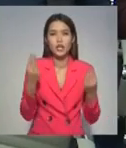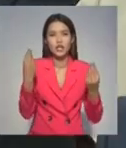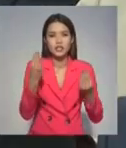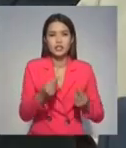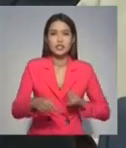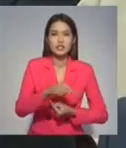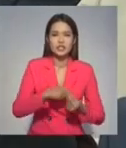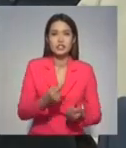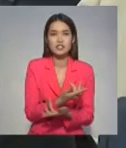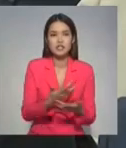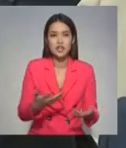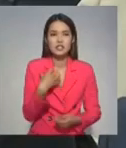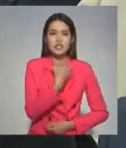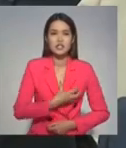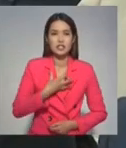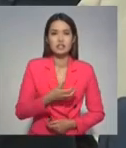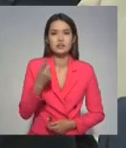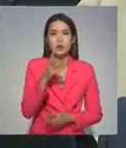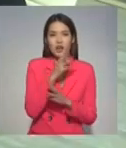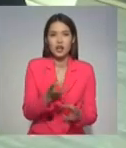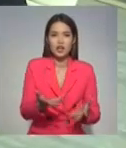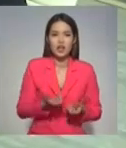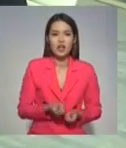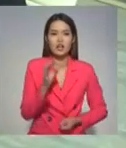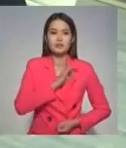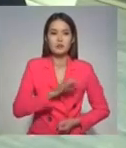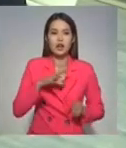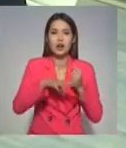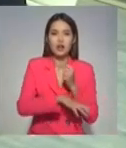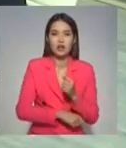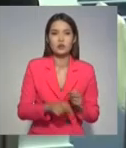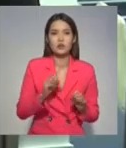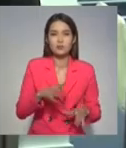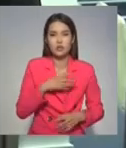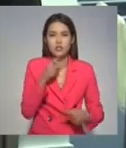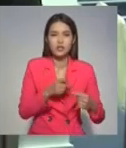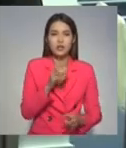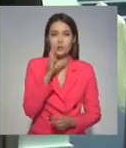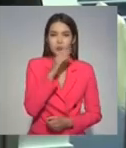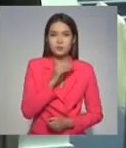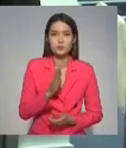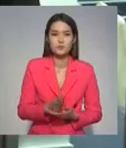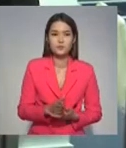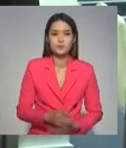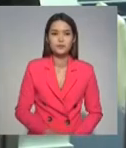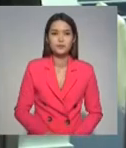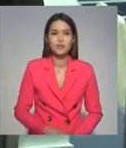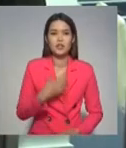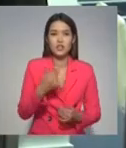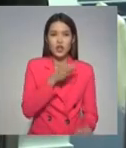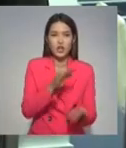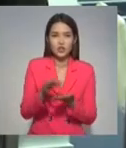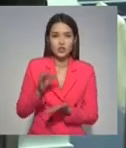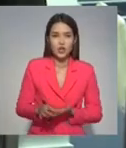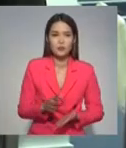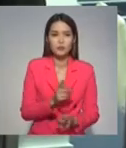мен бизнесін біріктіріп 50 миллион доллар қаржы салған Қытай жағы аяққа тұсаудың көптігіне наразы. Амираж жауапкершілігі шектеулі